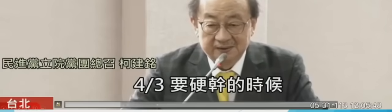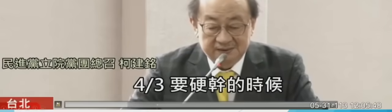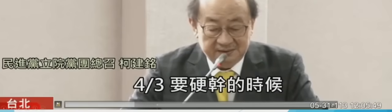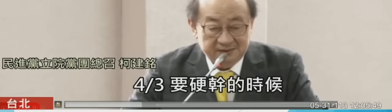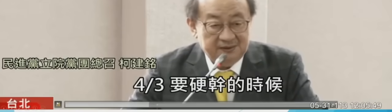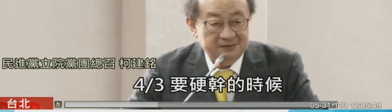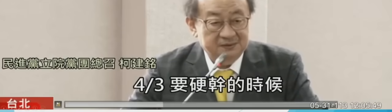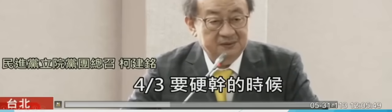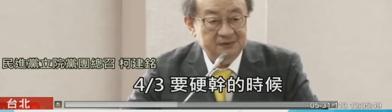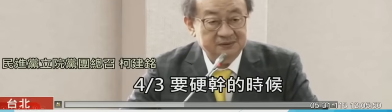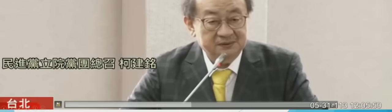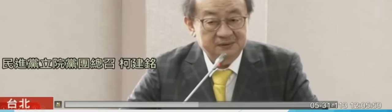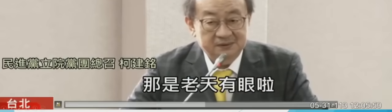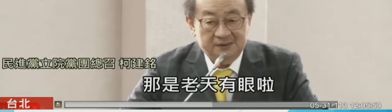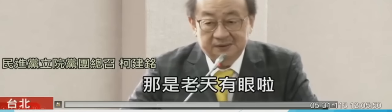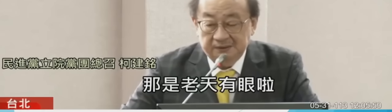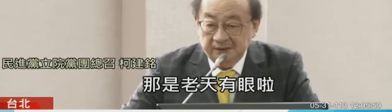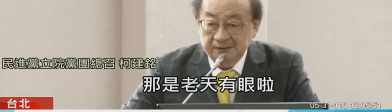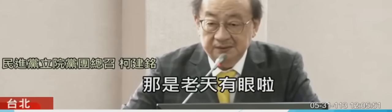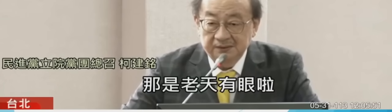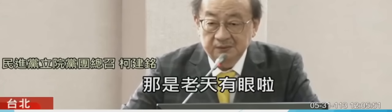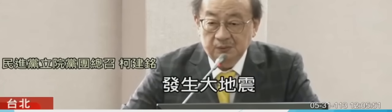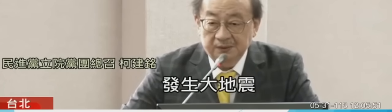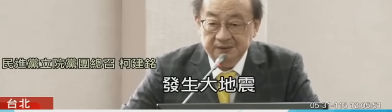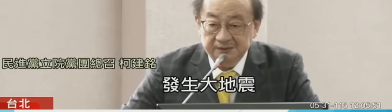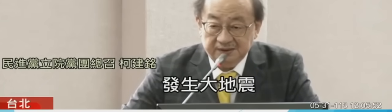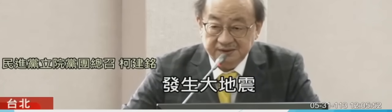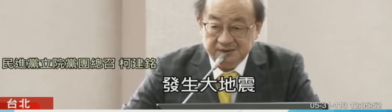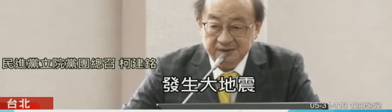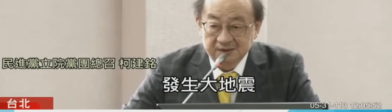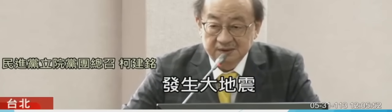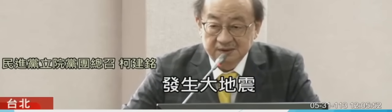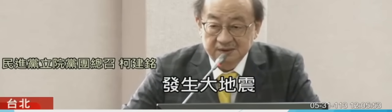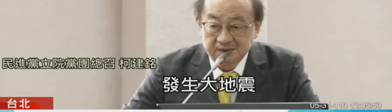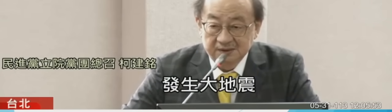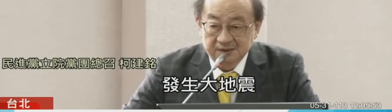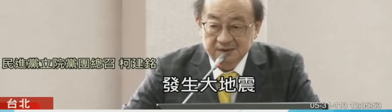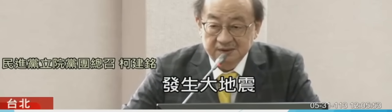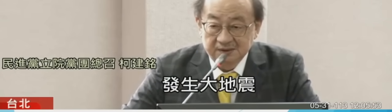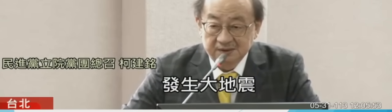4月3号要应干的时候，但是老天有眼，发生大地震。